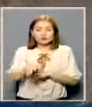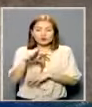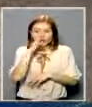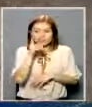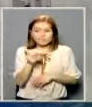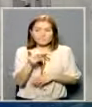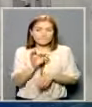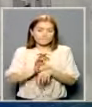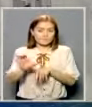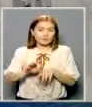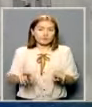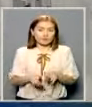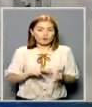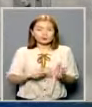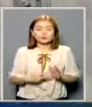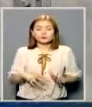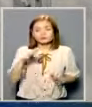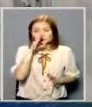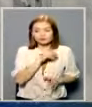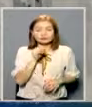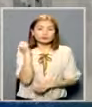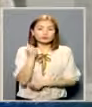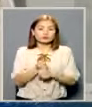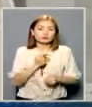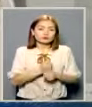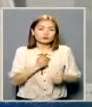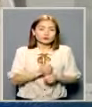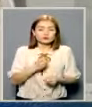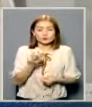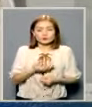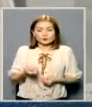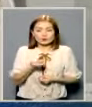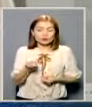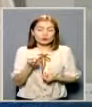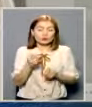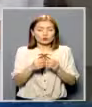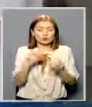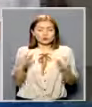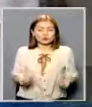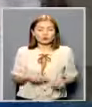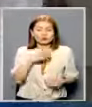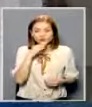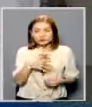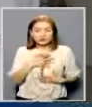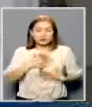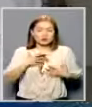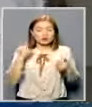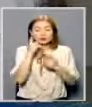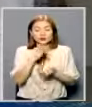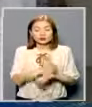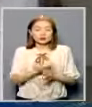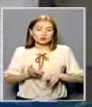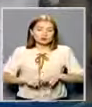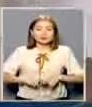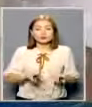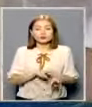бір бөлігін экспортқа шығаруға да артылады. Ал астық өңдеушілер одағы елдегі бидай қоры 10 күнге ғана жетеді деп дабыл қағып жатыр. Бірақ